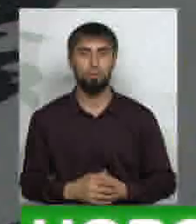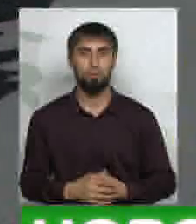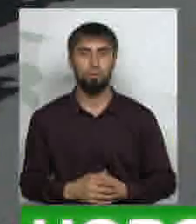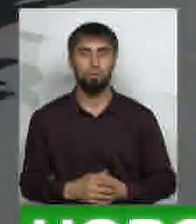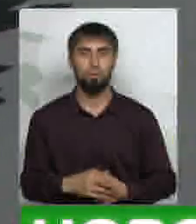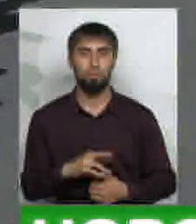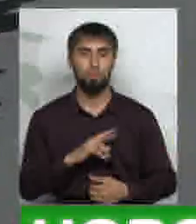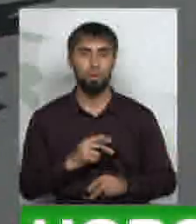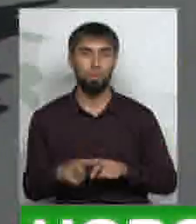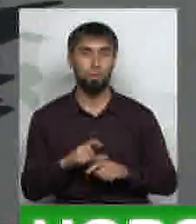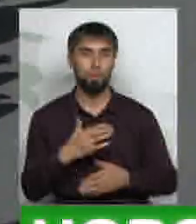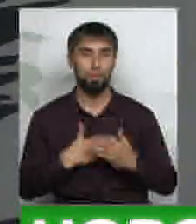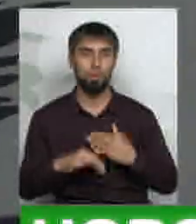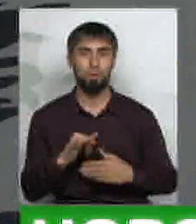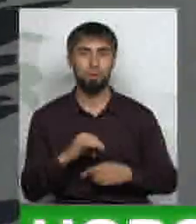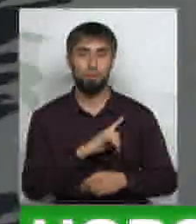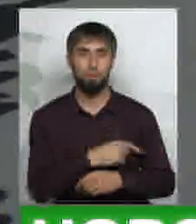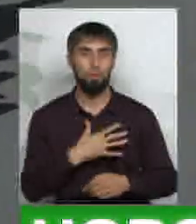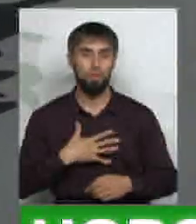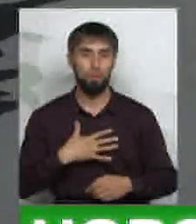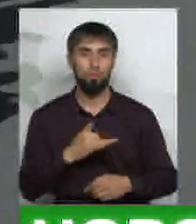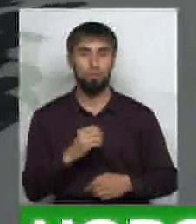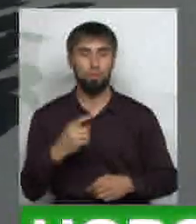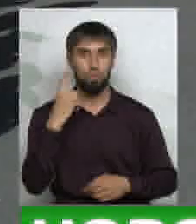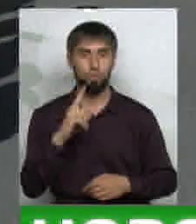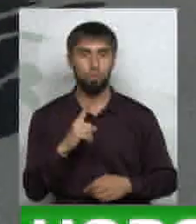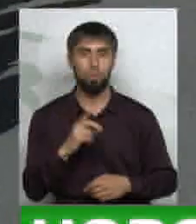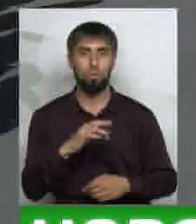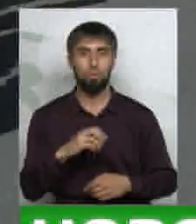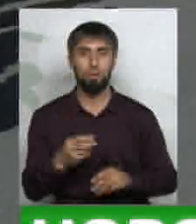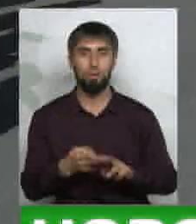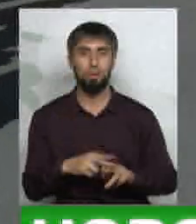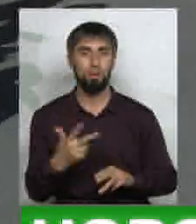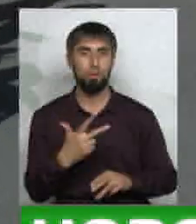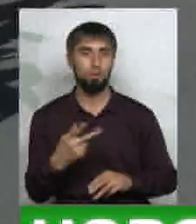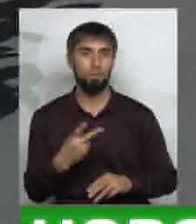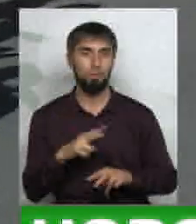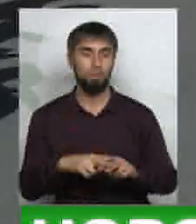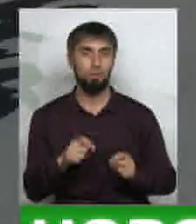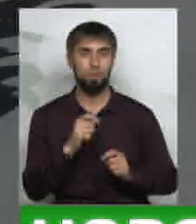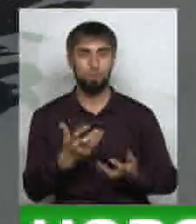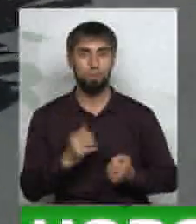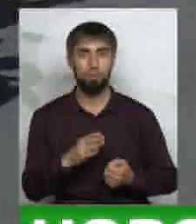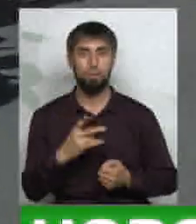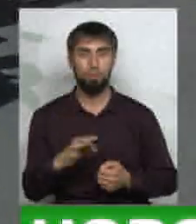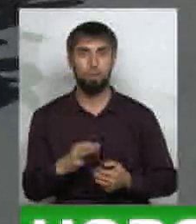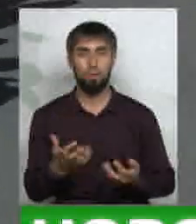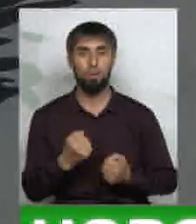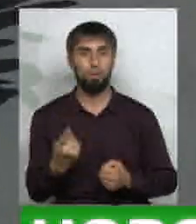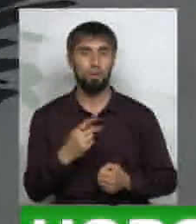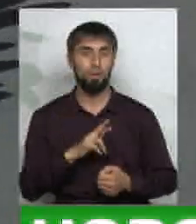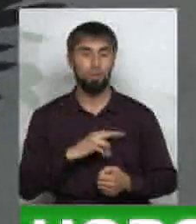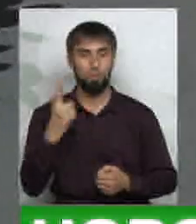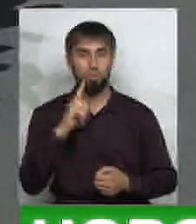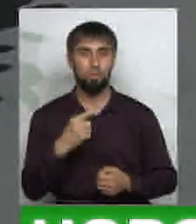Я очень рада, хотя очень сильно волновалась и уже думала, что более это третье или второе место получу. Но получила первое. Я